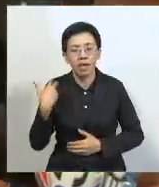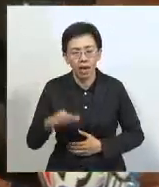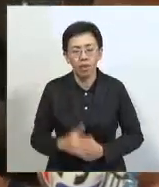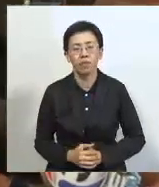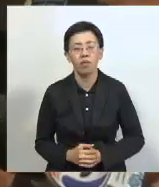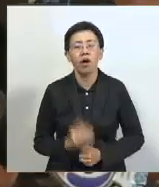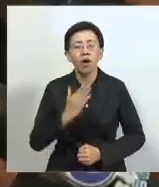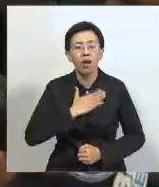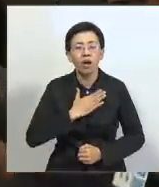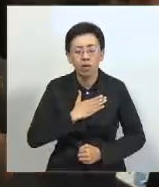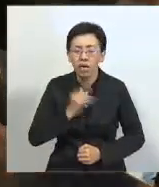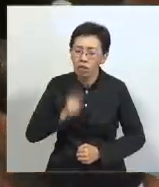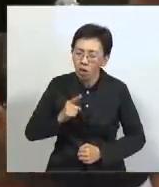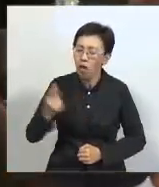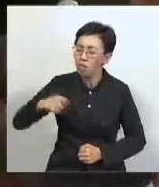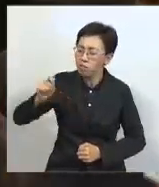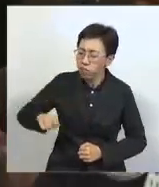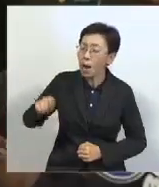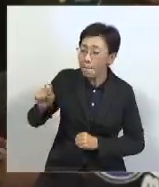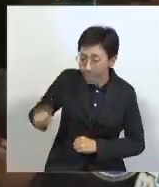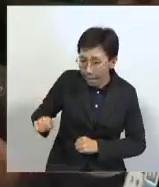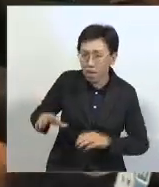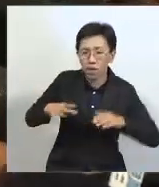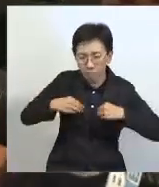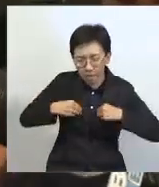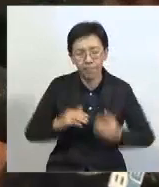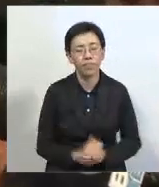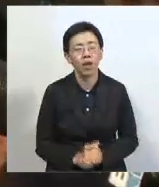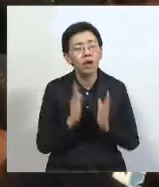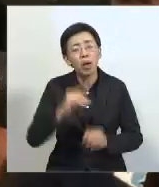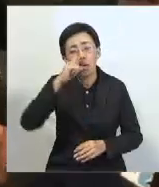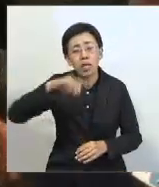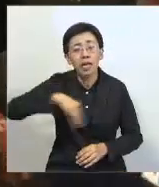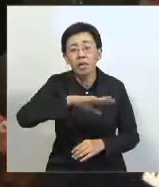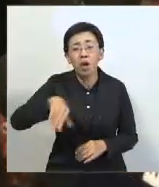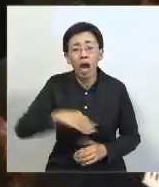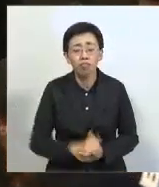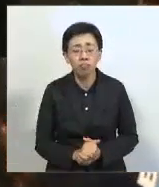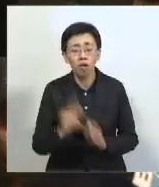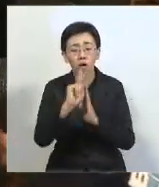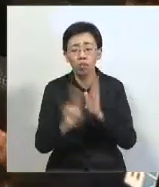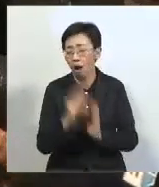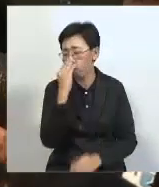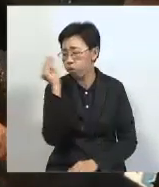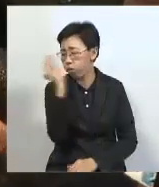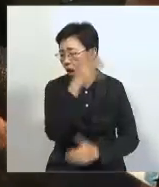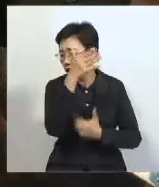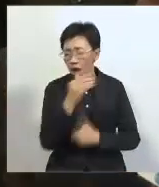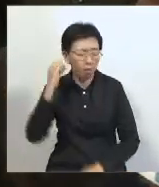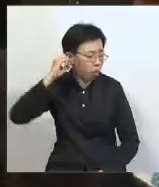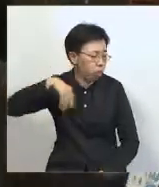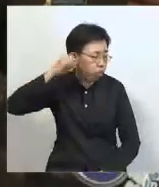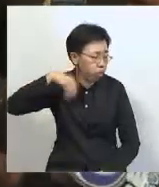ครับเราก็ต้องเคารพนะถ้าวันนี้คนไทยไม่เคารพกฎหมายนะครับไม่เค